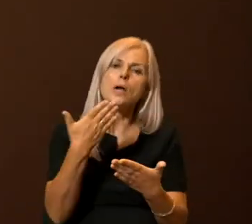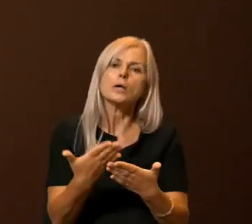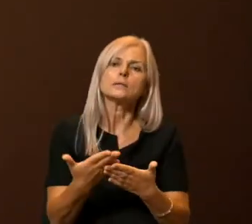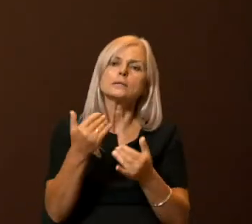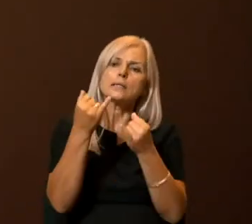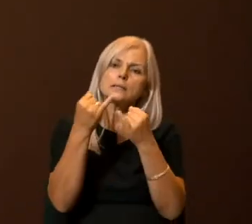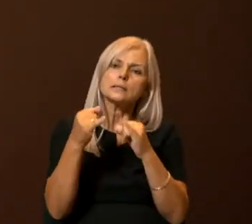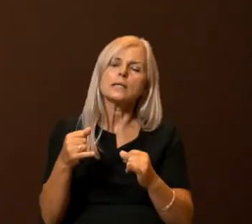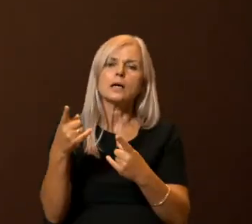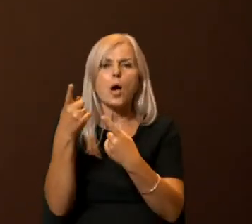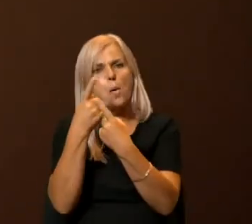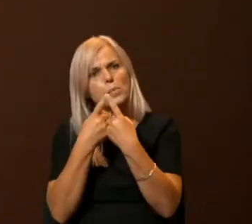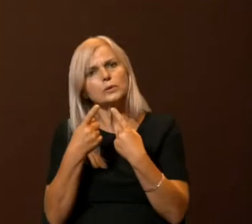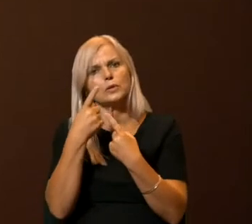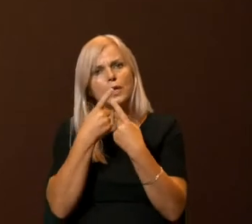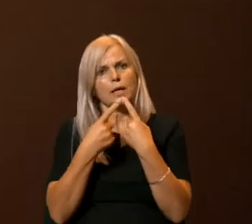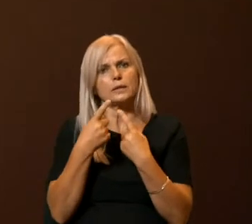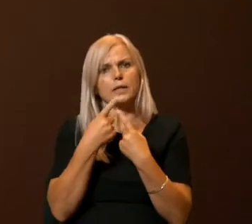innego myślenia o